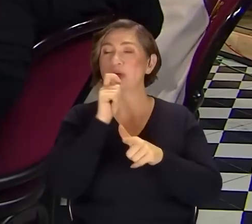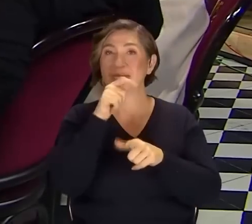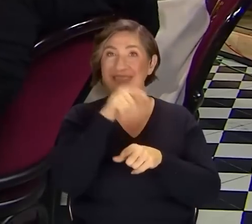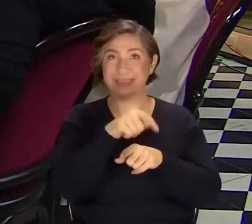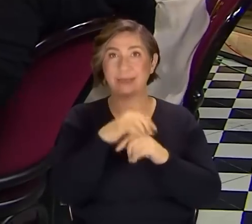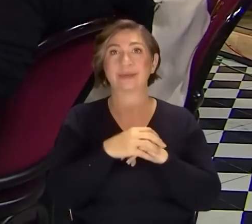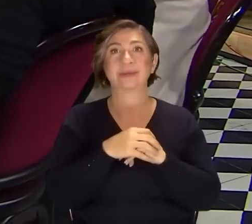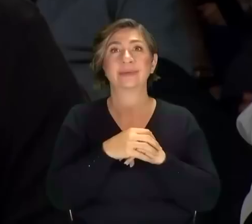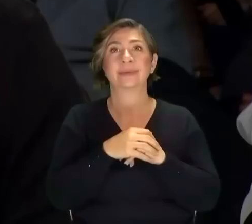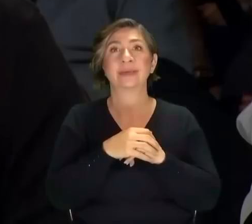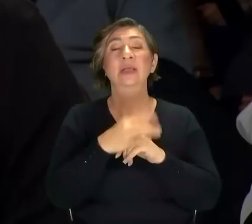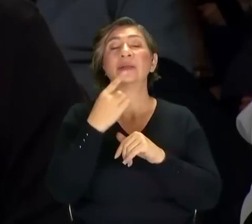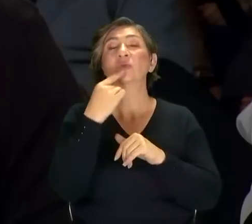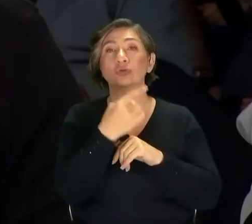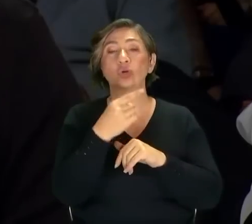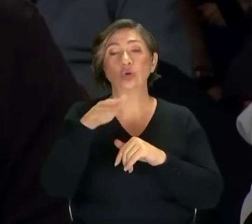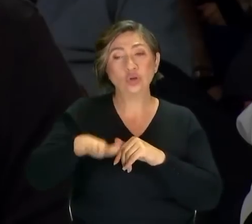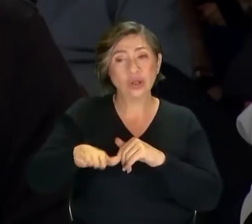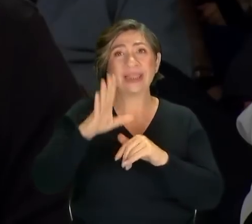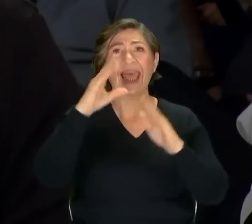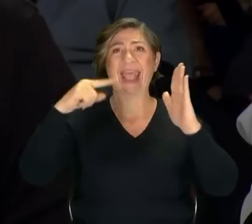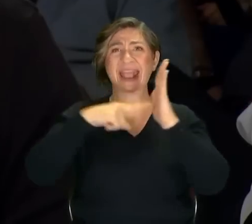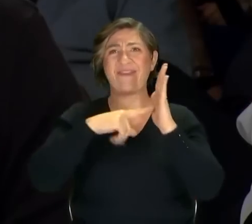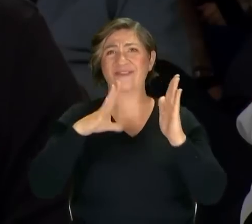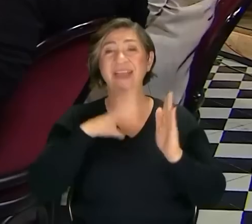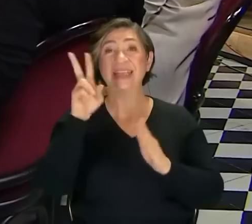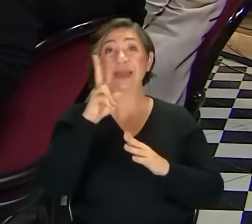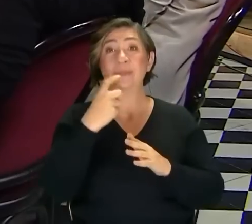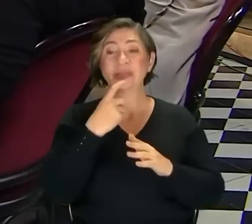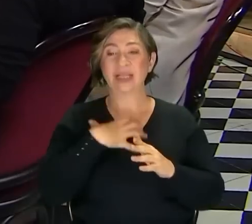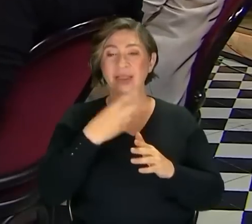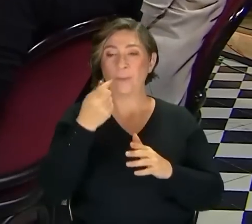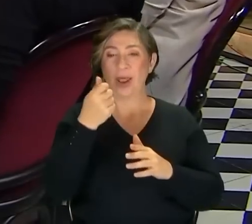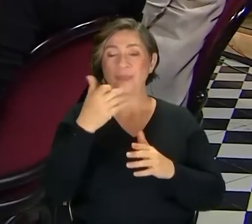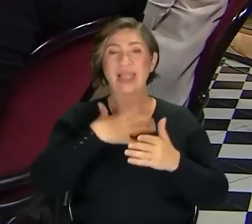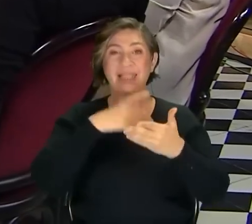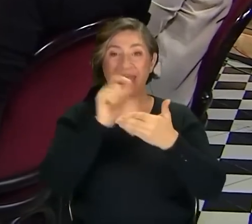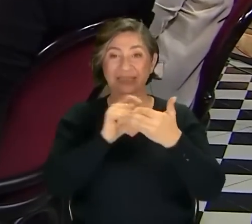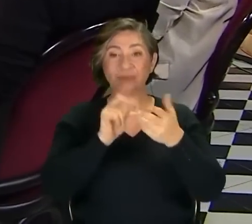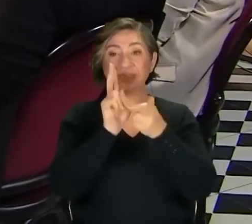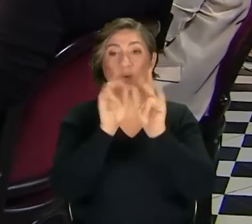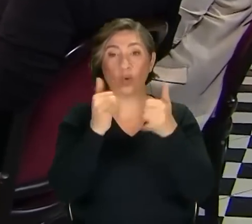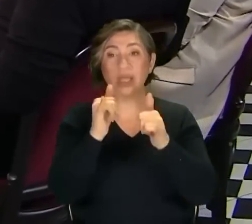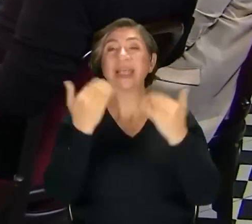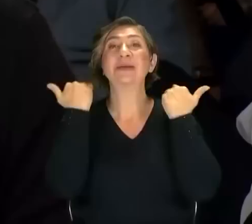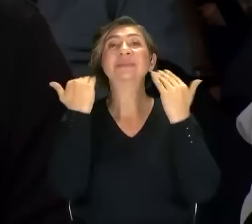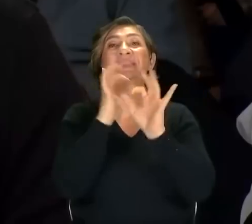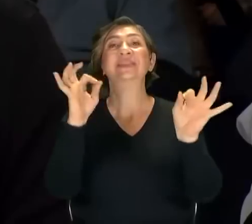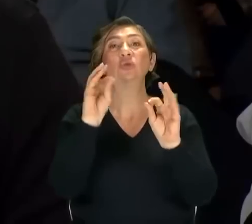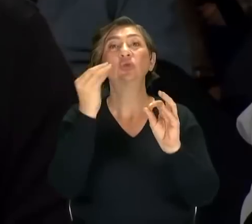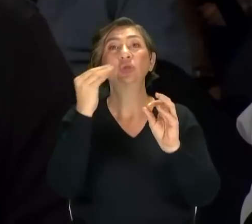röportajlarından diyorsun ki küçükken tek hedefim vardı. 20 yaşında kendi paramla ya kendi yazdığım oyunu kimsesiz çocuklar